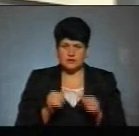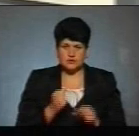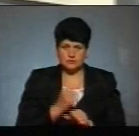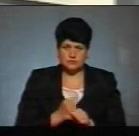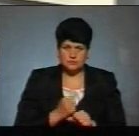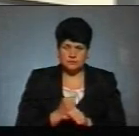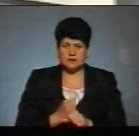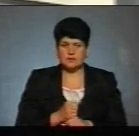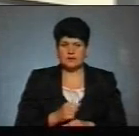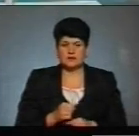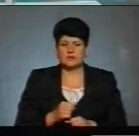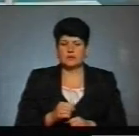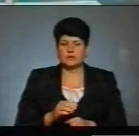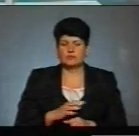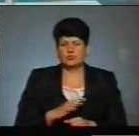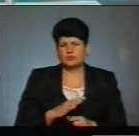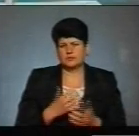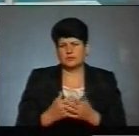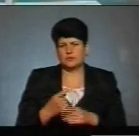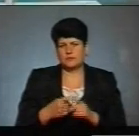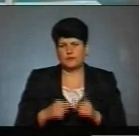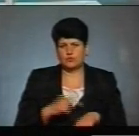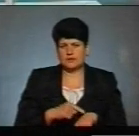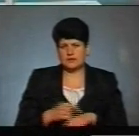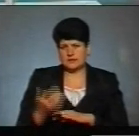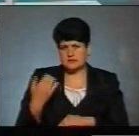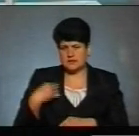буквально декілька півгодини тому, я якраз приїхав